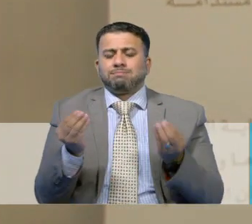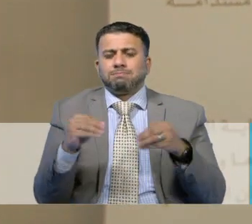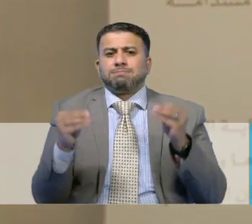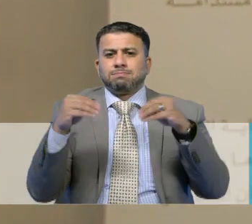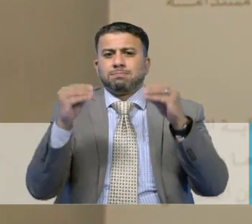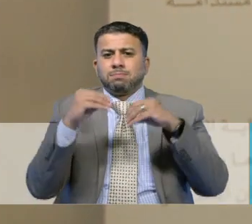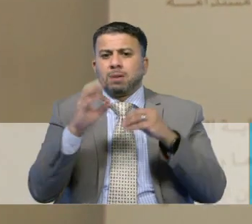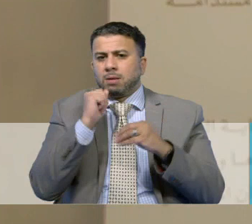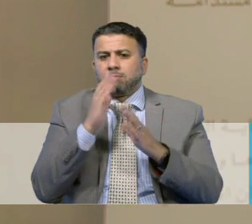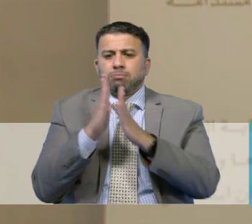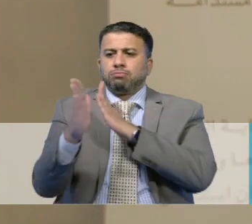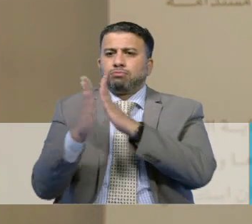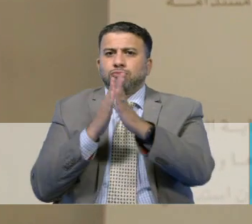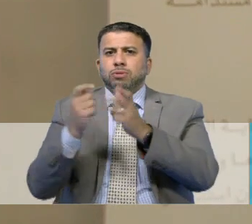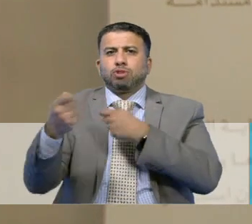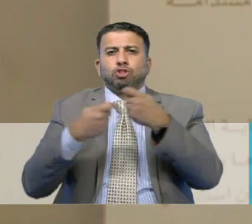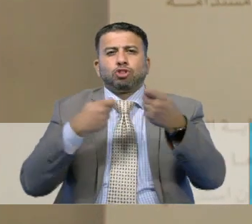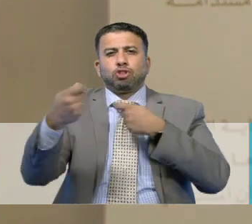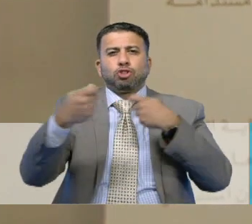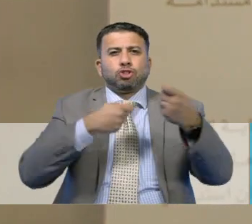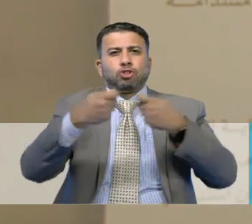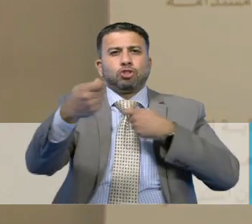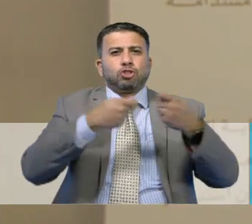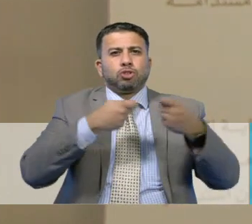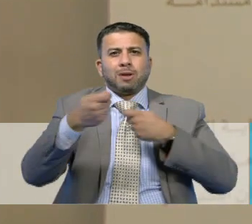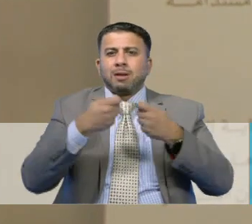من التبادل التجاري بيننا وبين